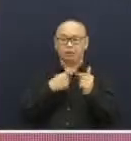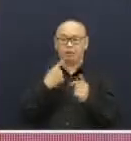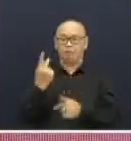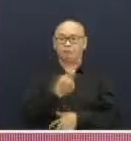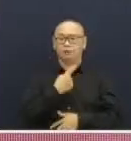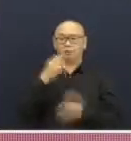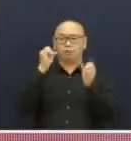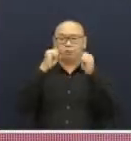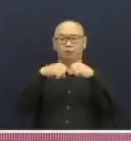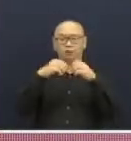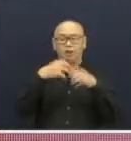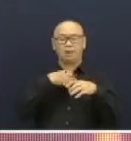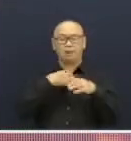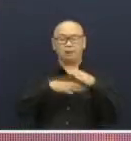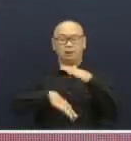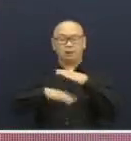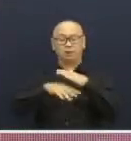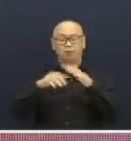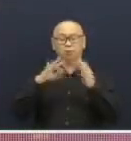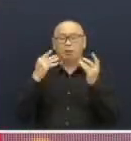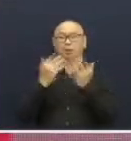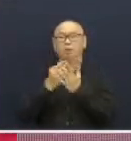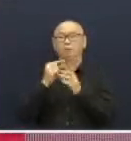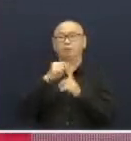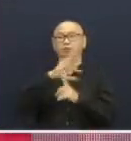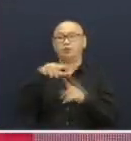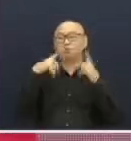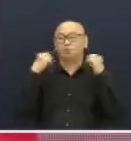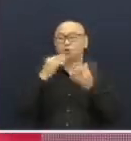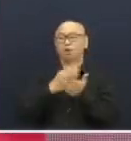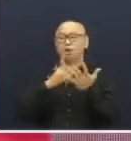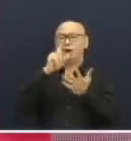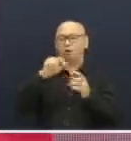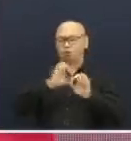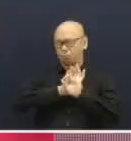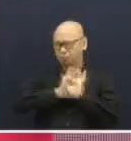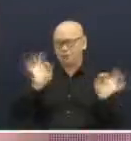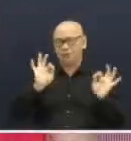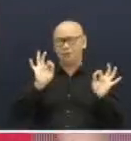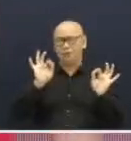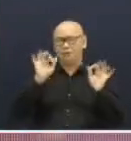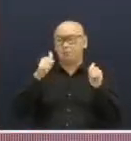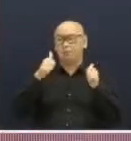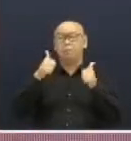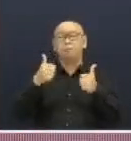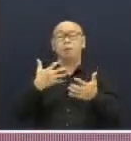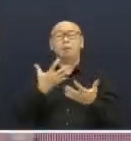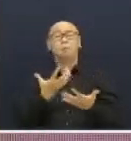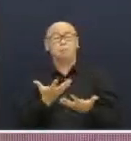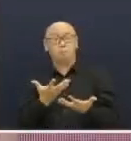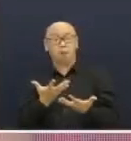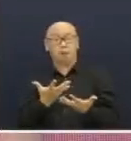hak dasar warga Provinsi Jawa Tengah ini harus clear, harus bisa didapatkan dengan baik. Apa itu hak dasarnya? Pertama harus